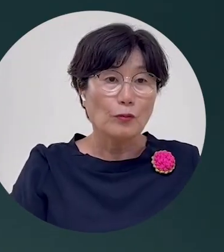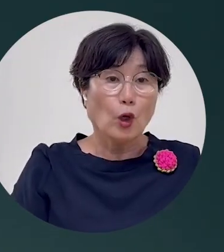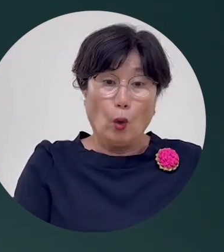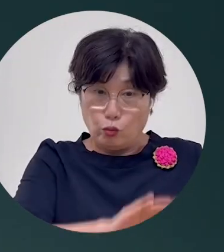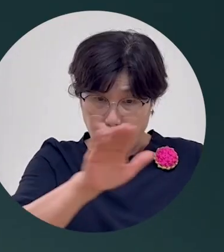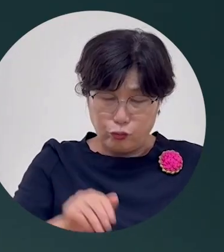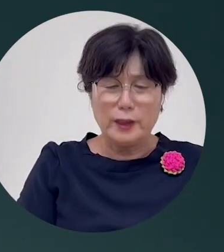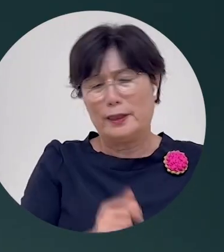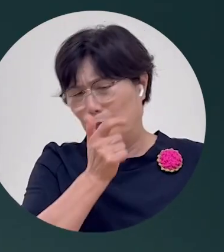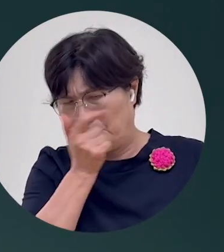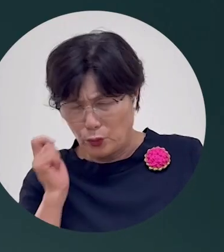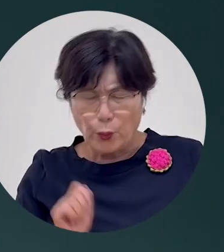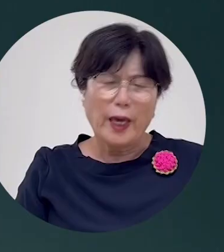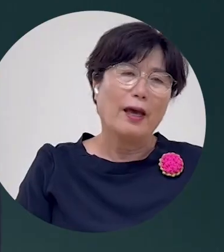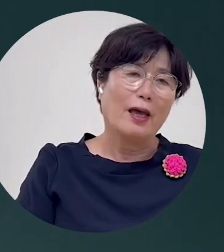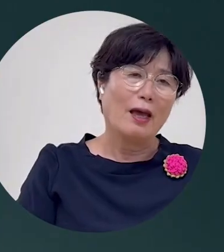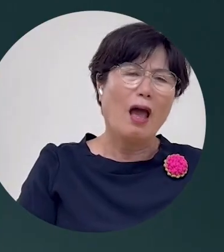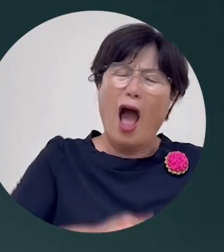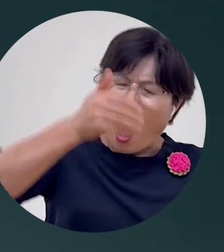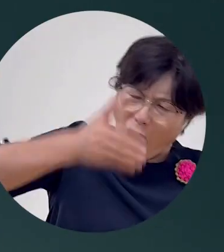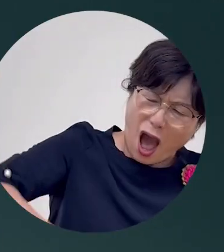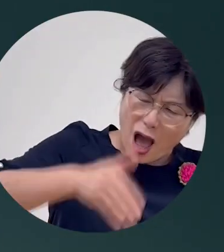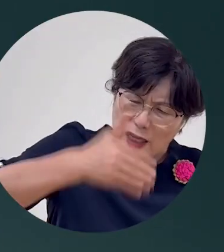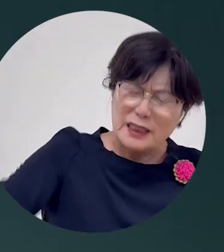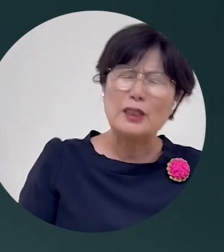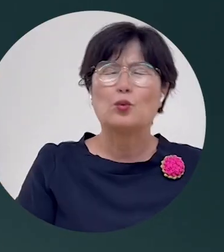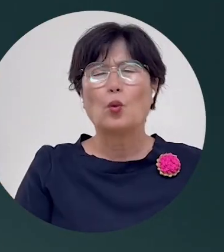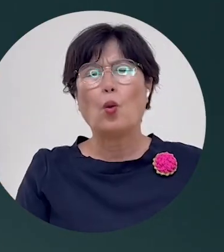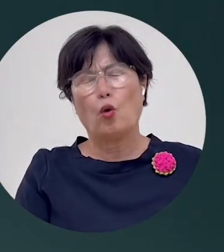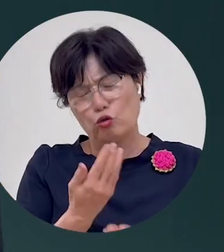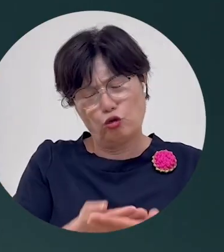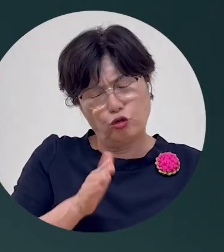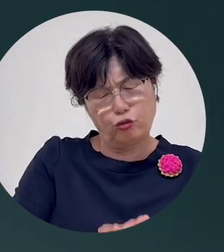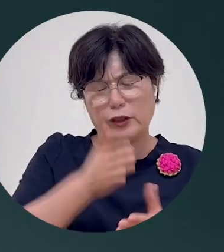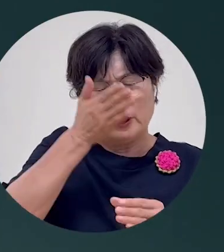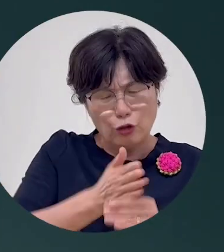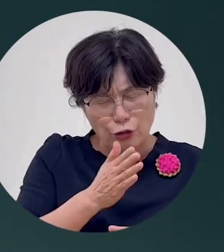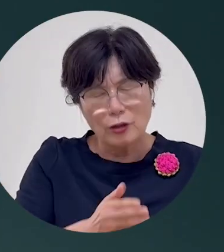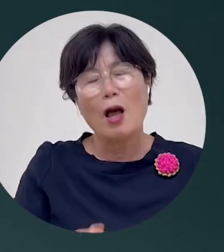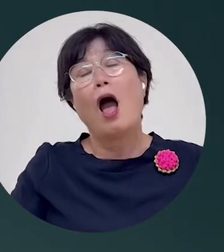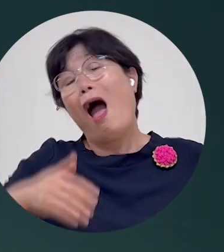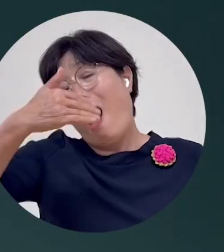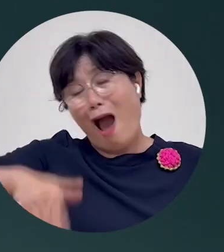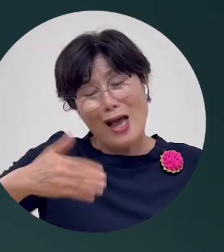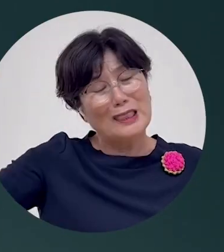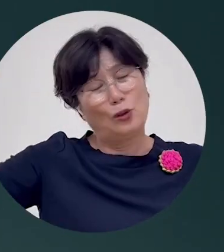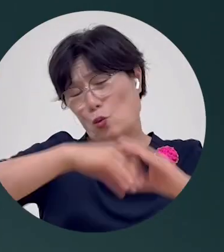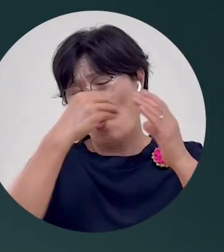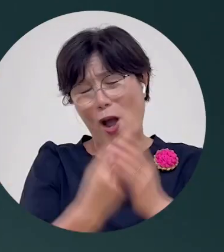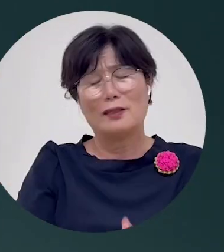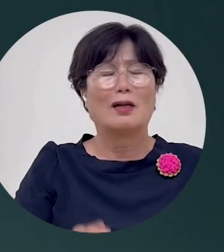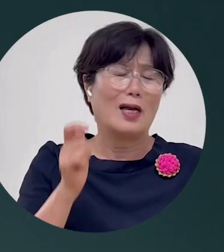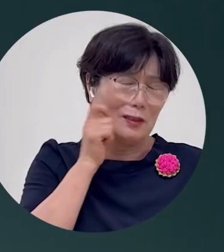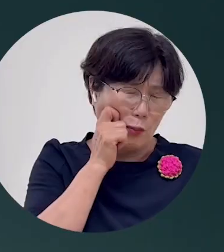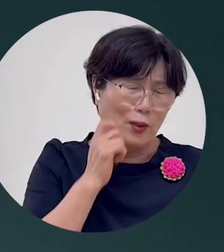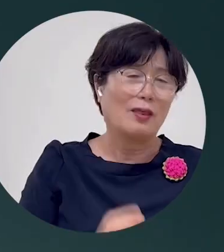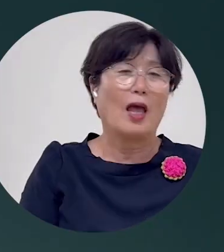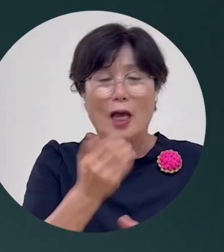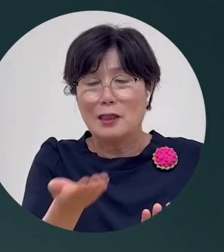우리 미숙하지만 아직도 공사 중이고 아직도 완제품이 아니지만 우리